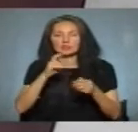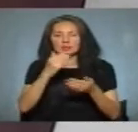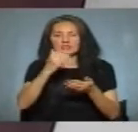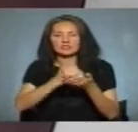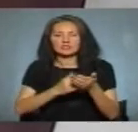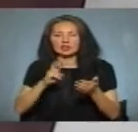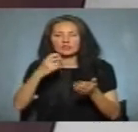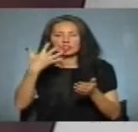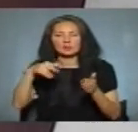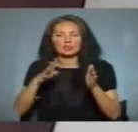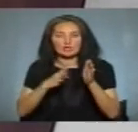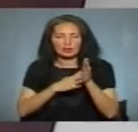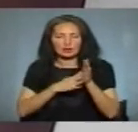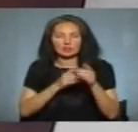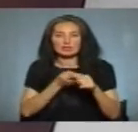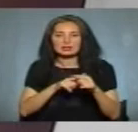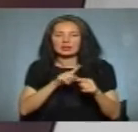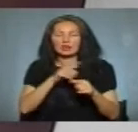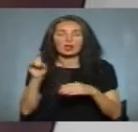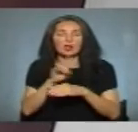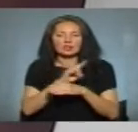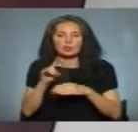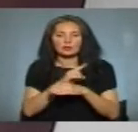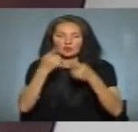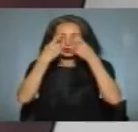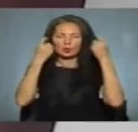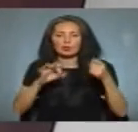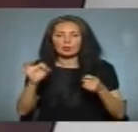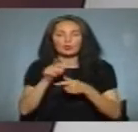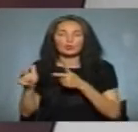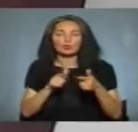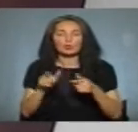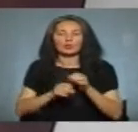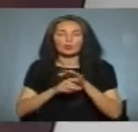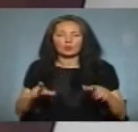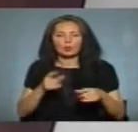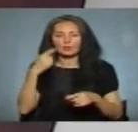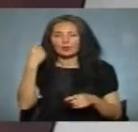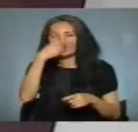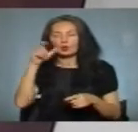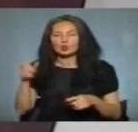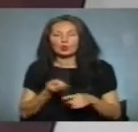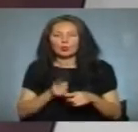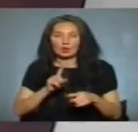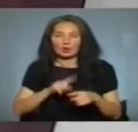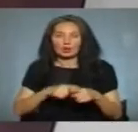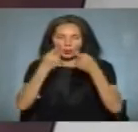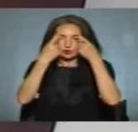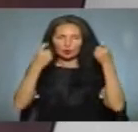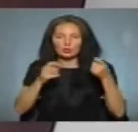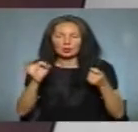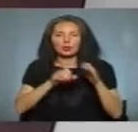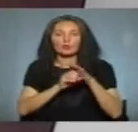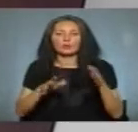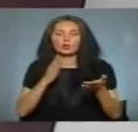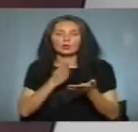Кримінального кодексу України. Це неправдиве повідомлення про підготовку вибуху. Особу, яка повідомила про вибух, можуть ув'язнити від 2